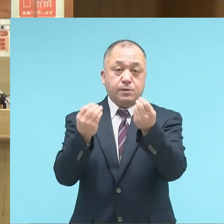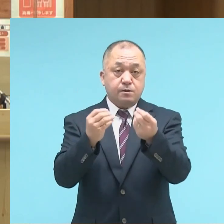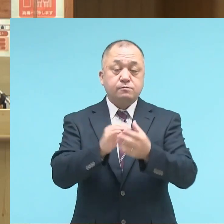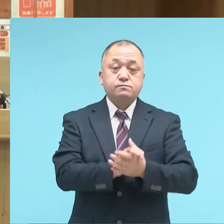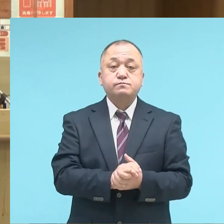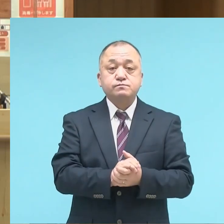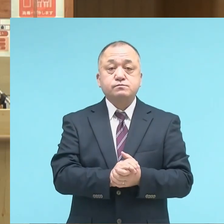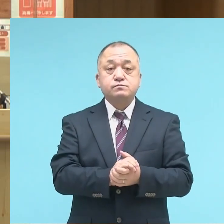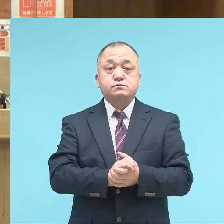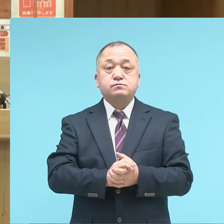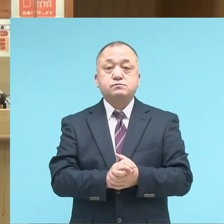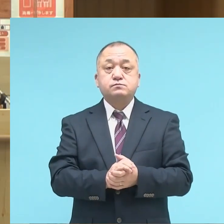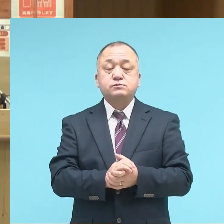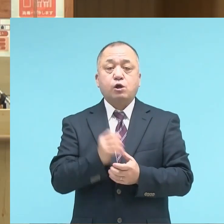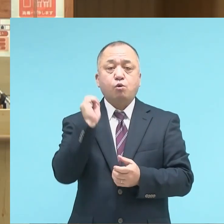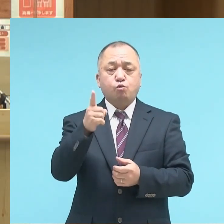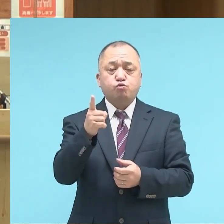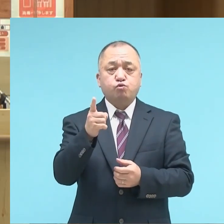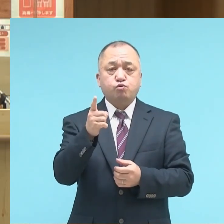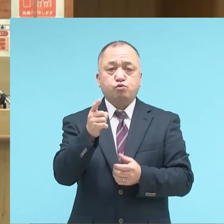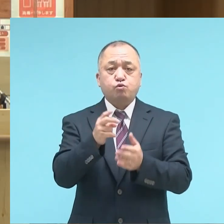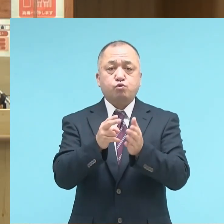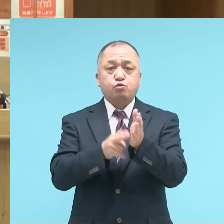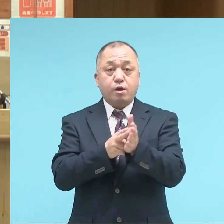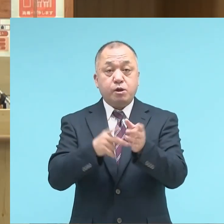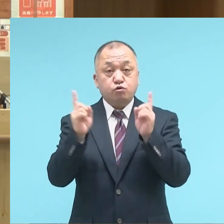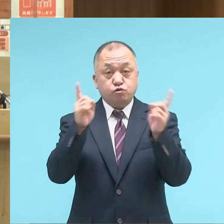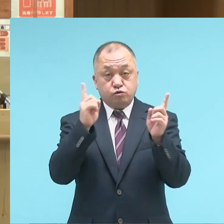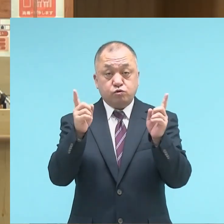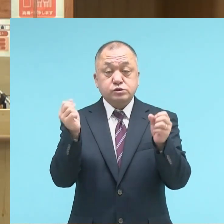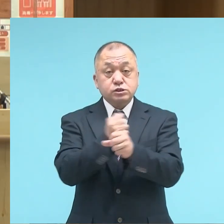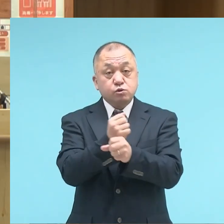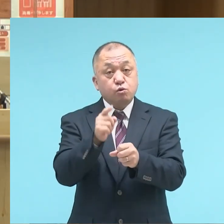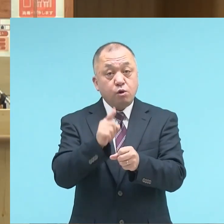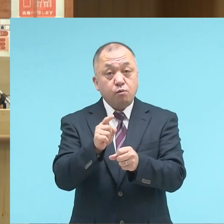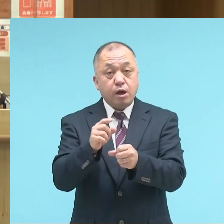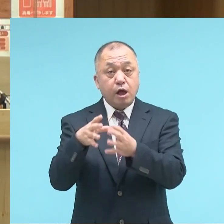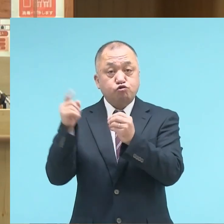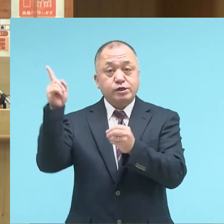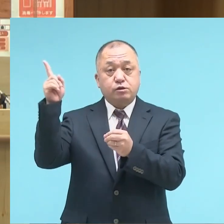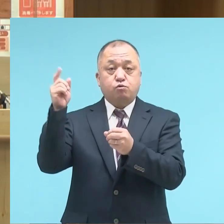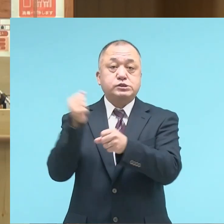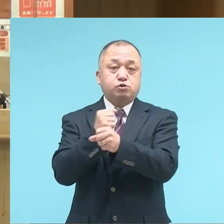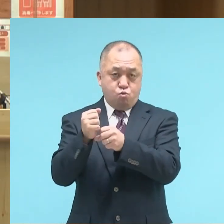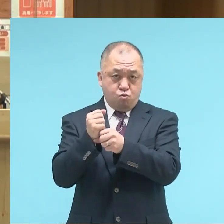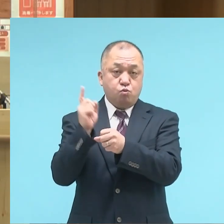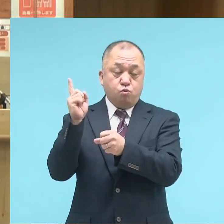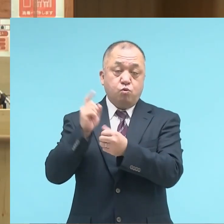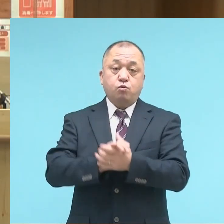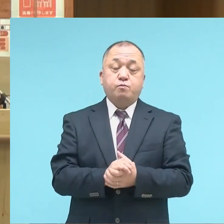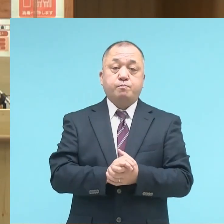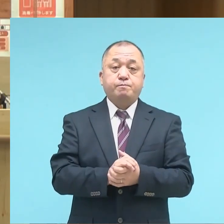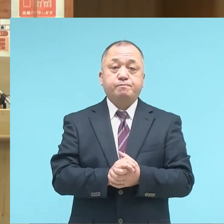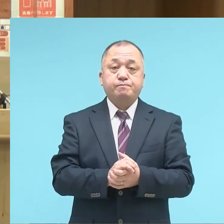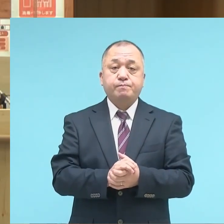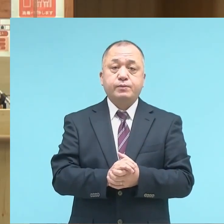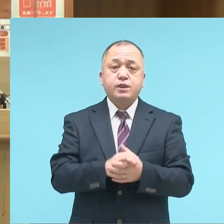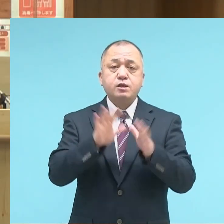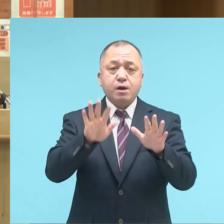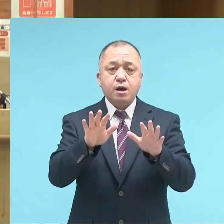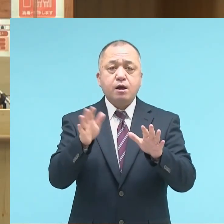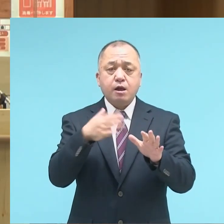。これは GoTo トラベル事業というのは国の事業でありまして、私はかねてから言ってるんですが、い